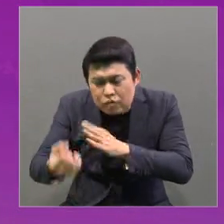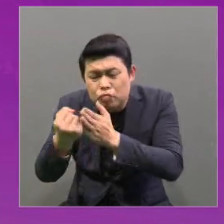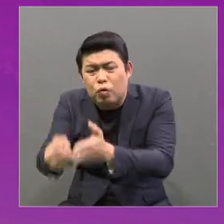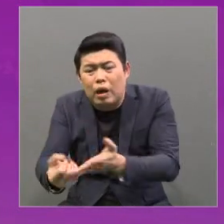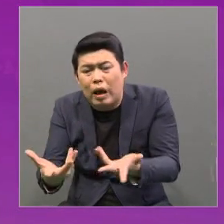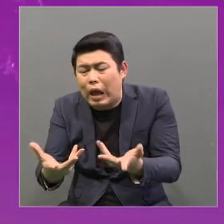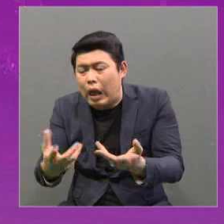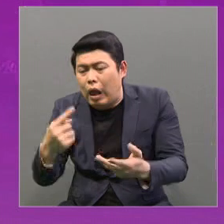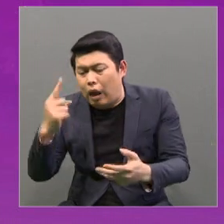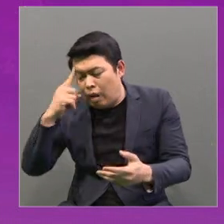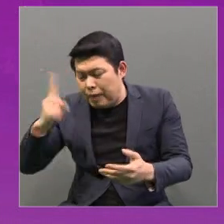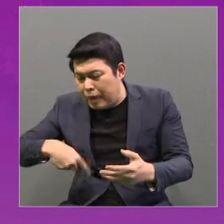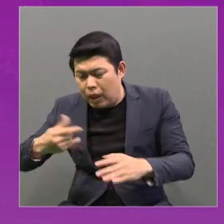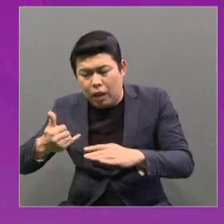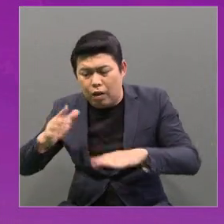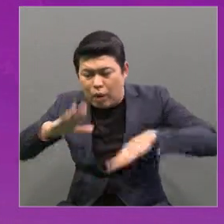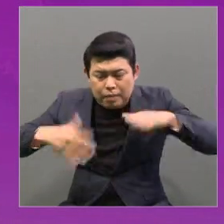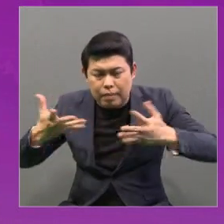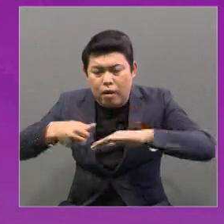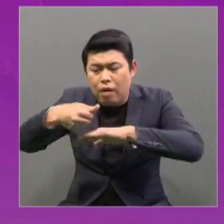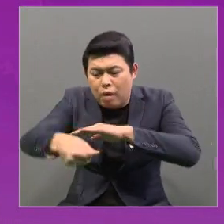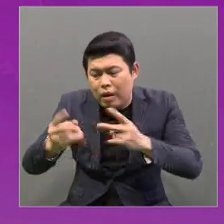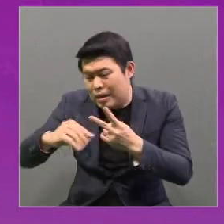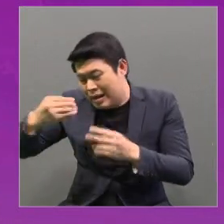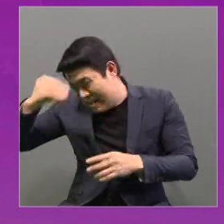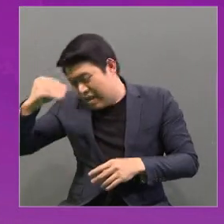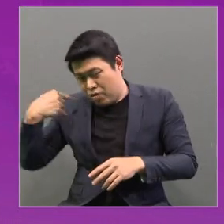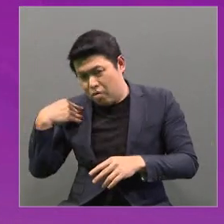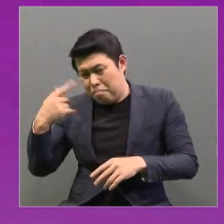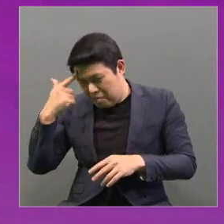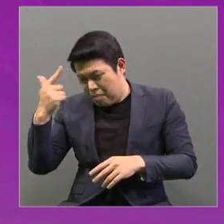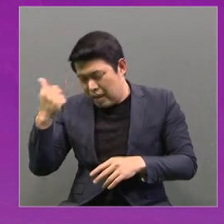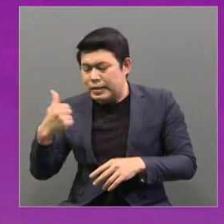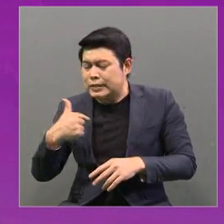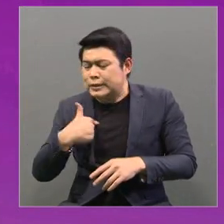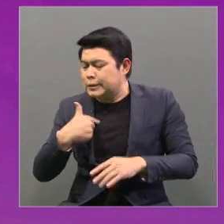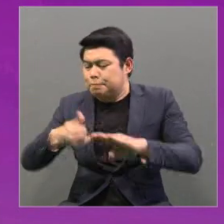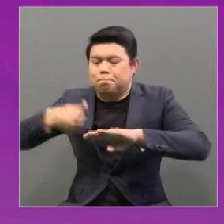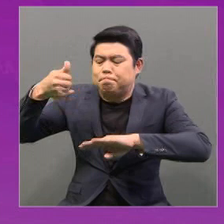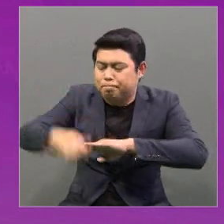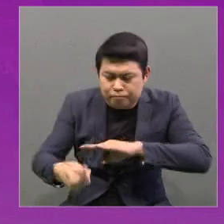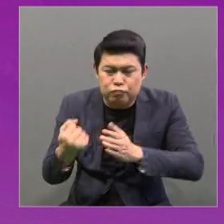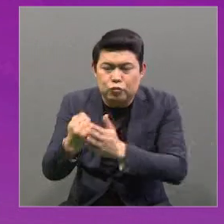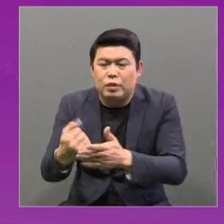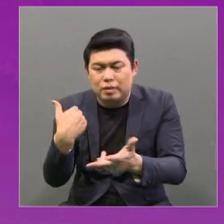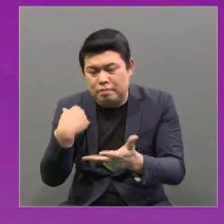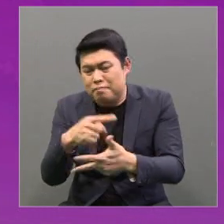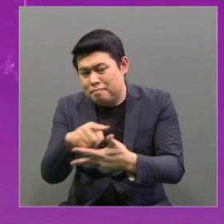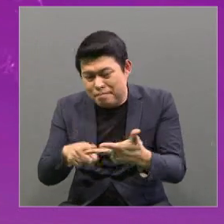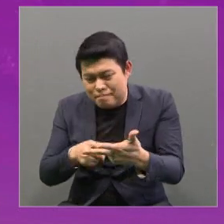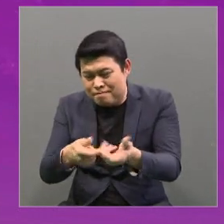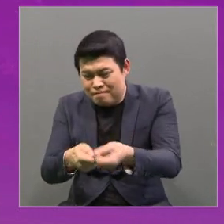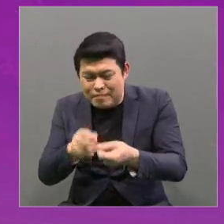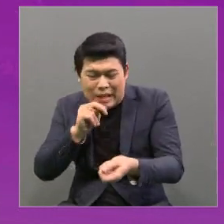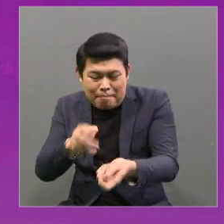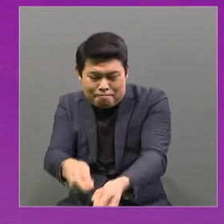งไปช่วยตัวเองก็ว่ายน้ำไม่เป็นฮะดีนะว่ามีน้องนักเรียนอีกคนนึงที่ว่ายน้ำเป็นเนี่ยตัดสินใจกระโดดลงไปช่วยอีกคนนึงแล้วก็ดึง